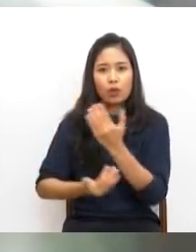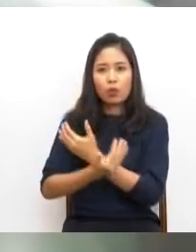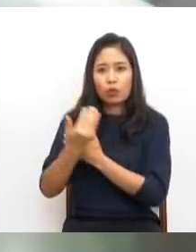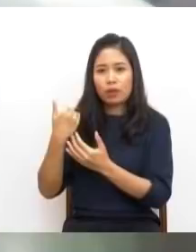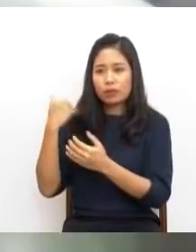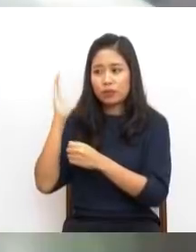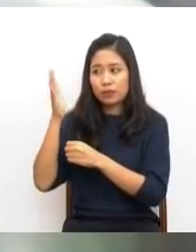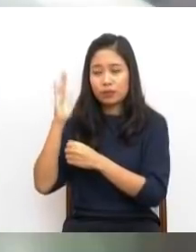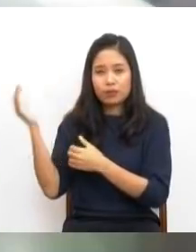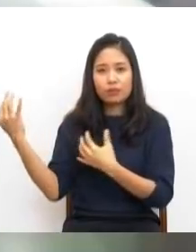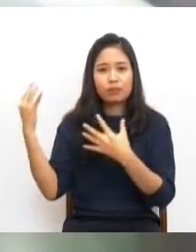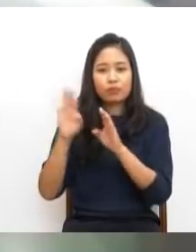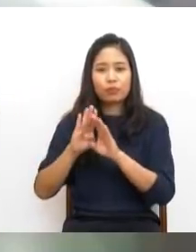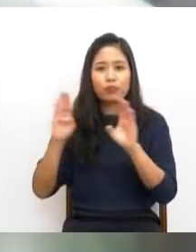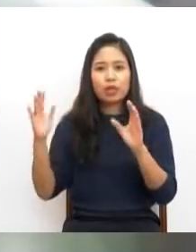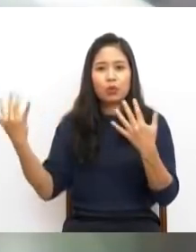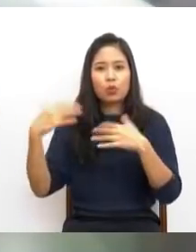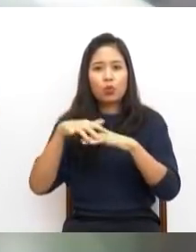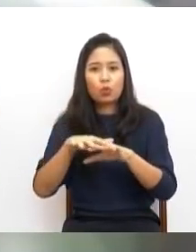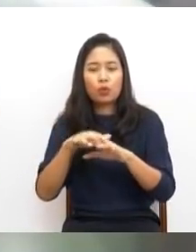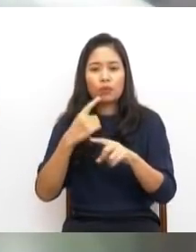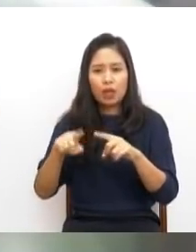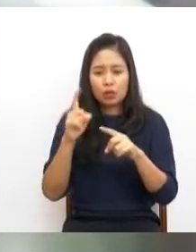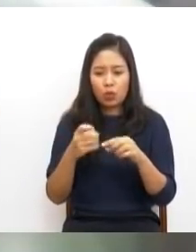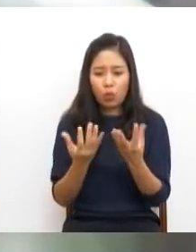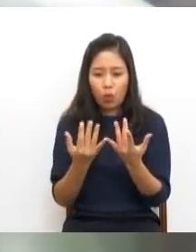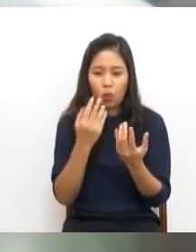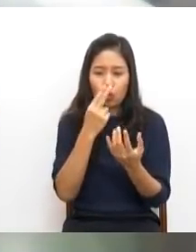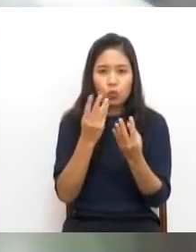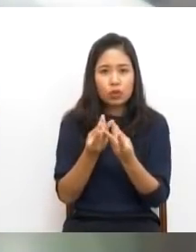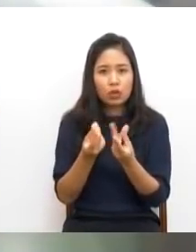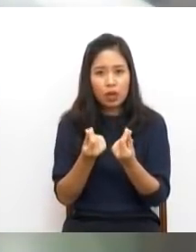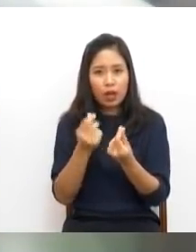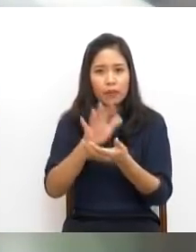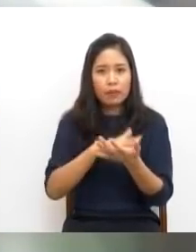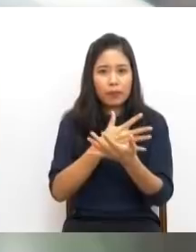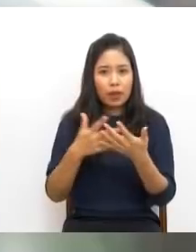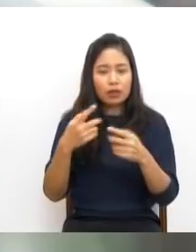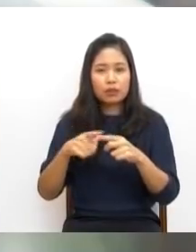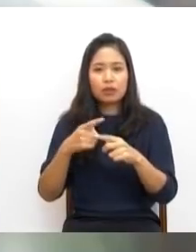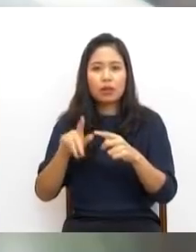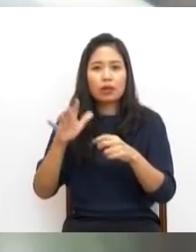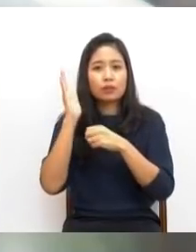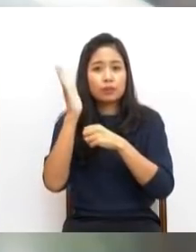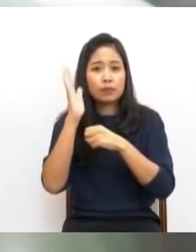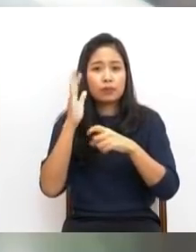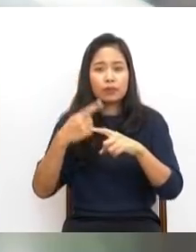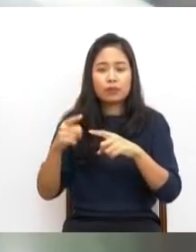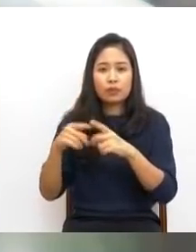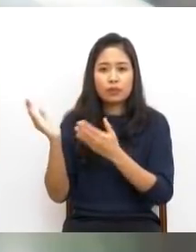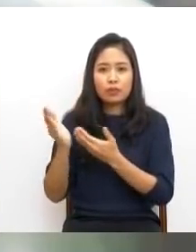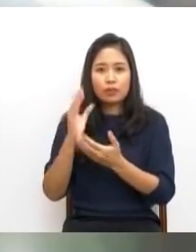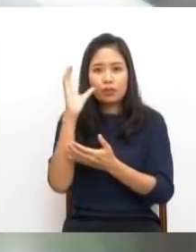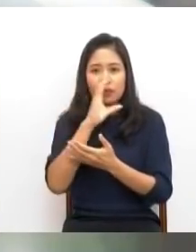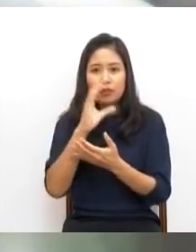การเปิดเข้ามาร่วมแต่ว่าเราอาจจะต้องเนื้อหาเนี่ยอาจจะต้องให้ทางคุณครูเนี่ยนำไปปรับใช้กับน้องๆมัธยมเราอาจจะไม่ได้นำเสนอเนื้อหา